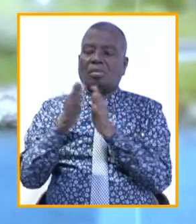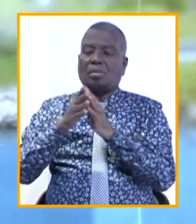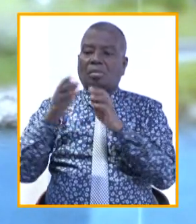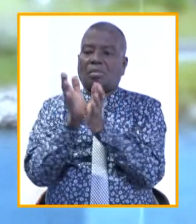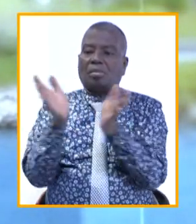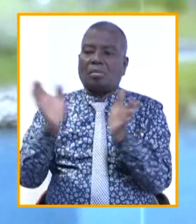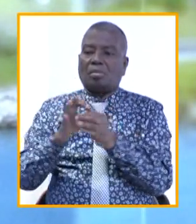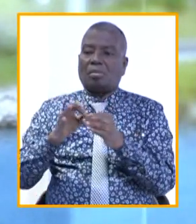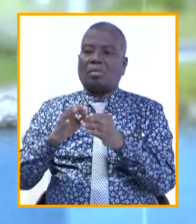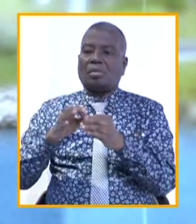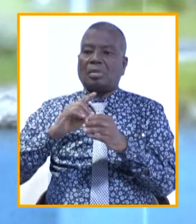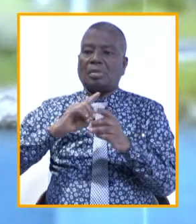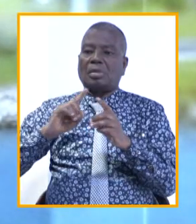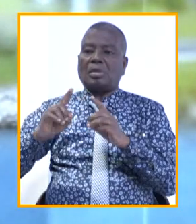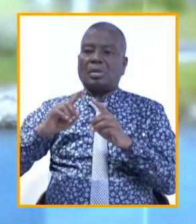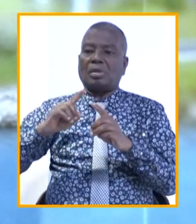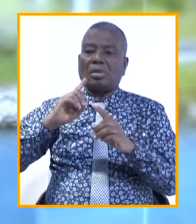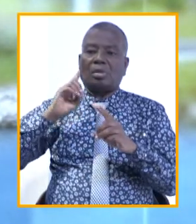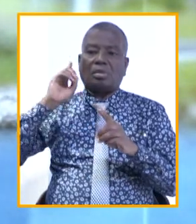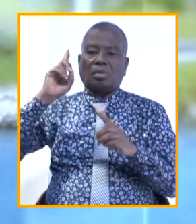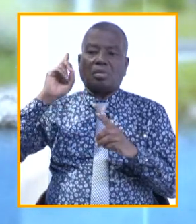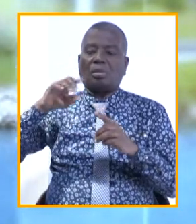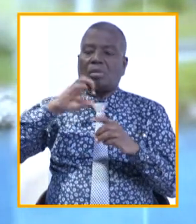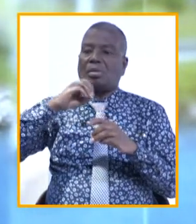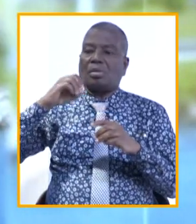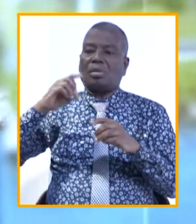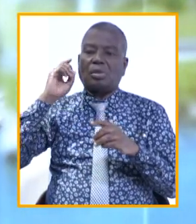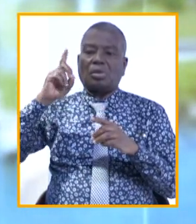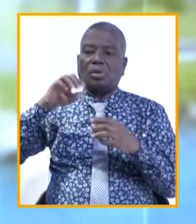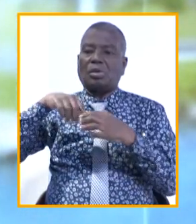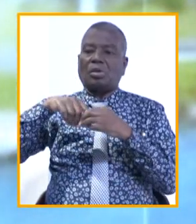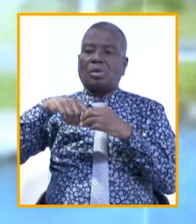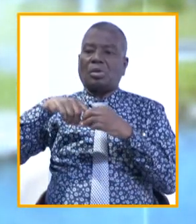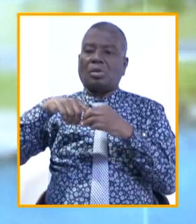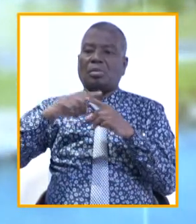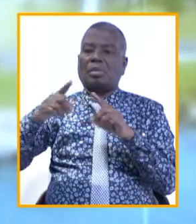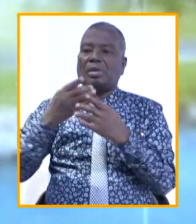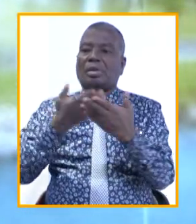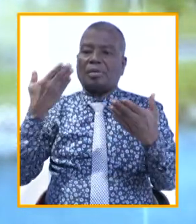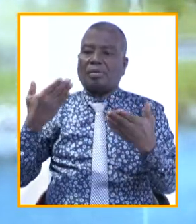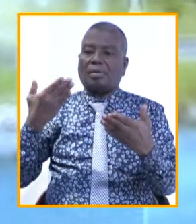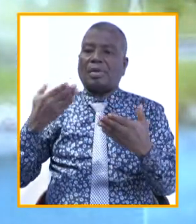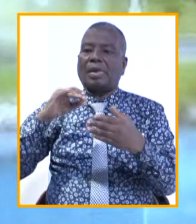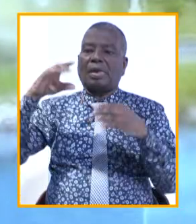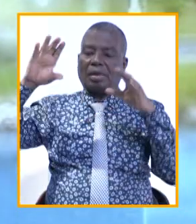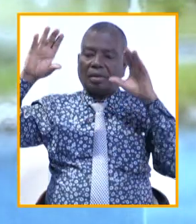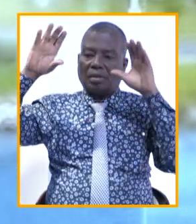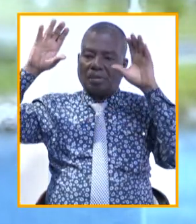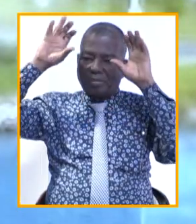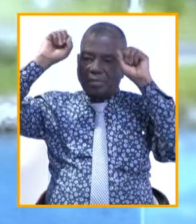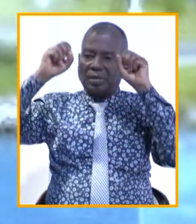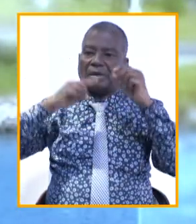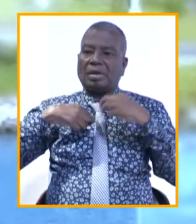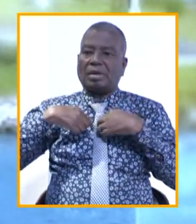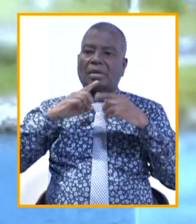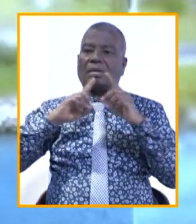Ouattara va prononcer une allocution à la tribune le 21 septembre prochain. Mais avant cette rencontre, le chef de l'État ivoirien a